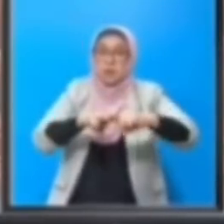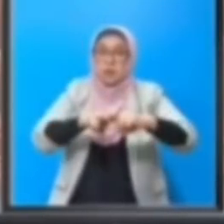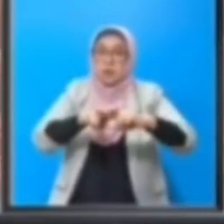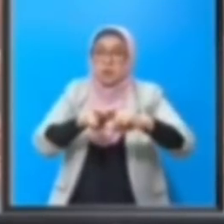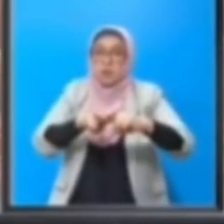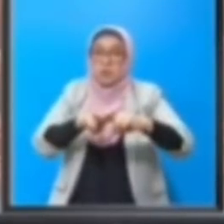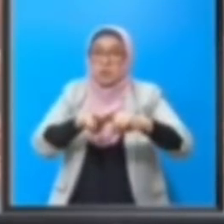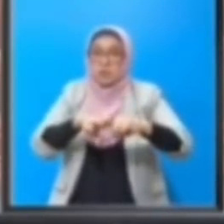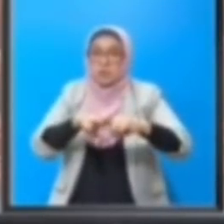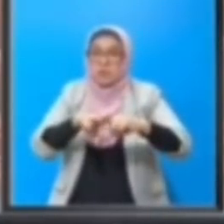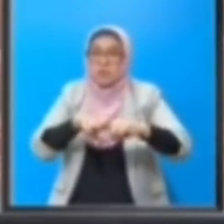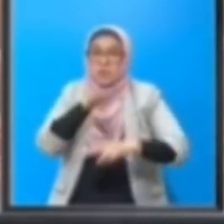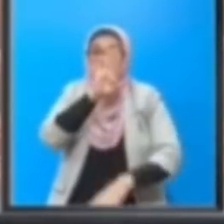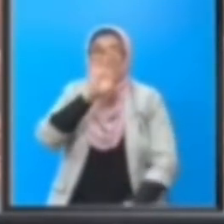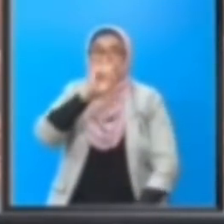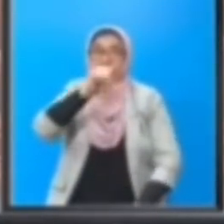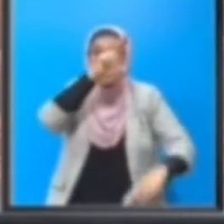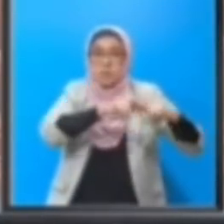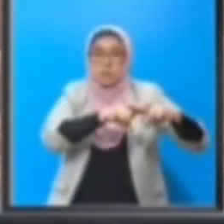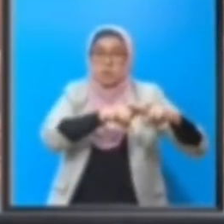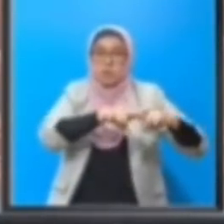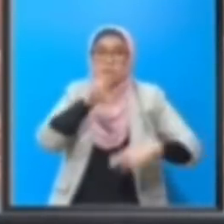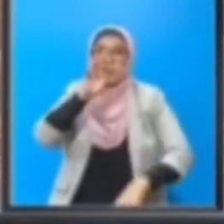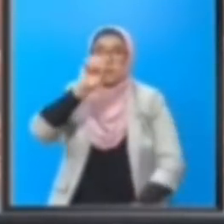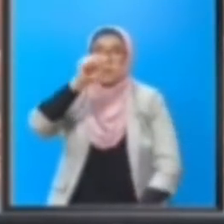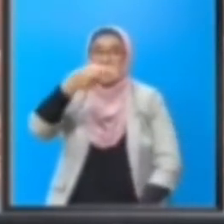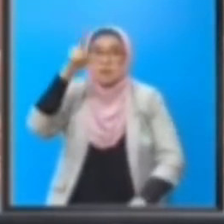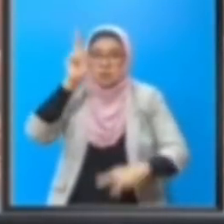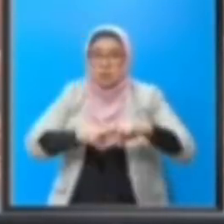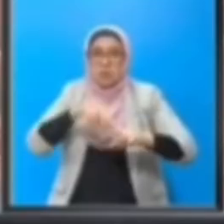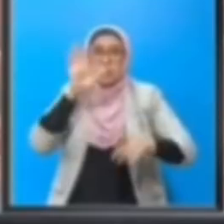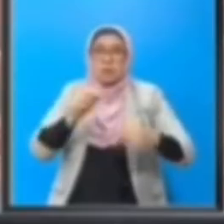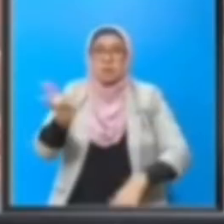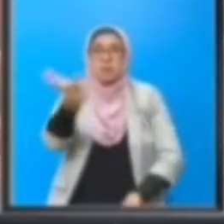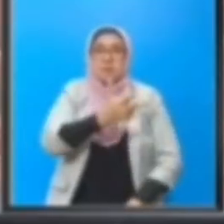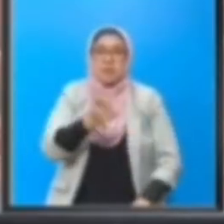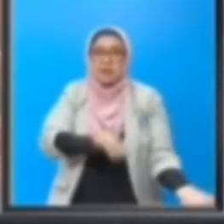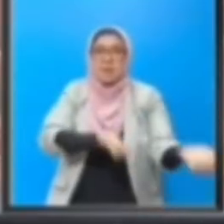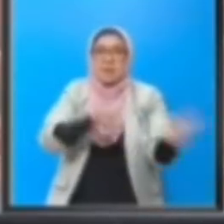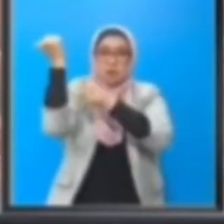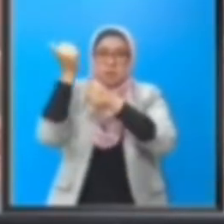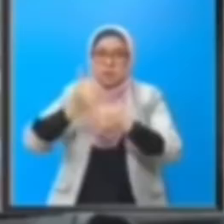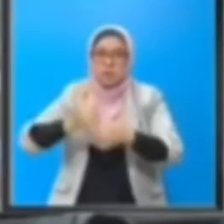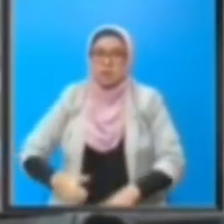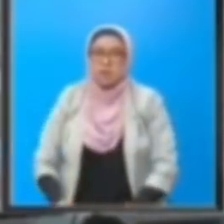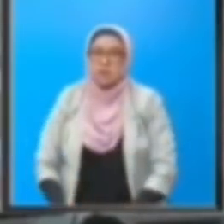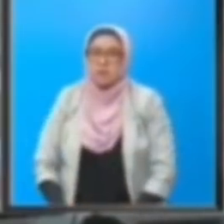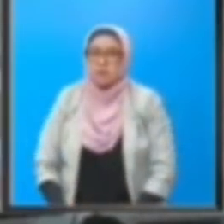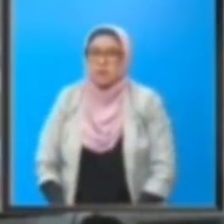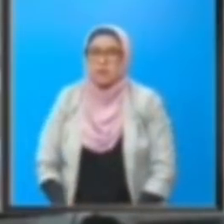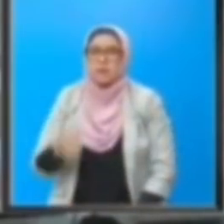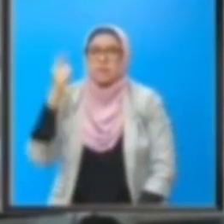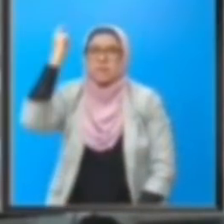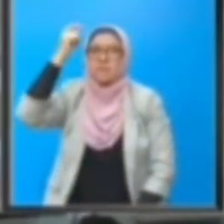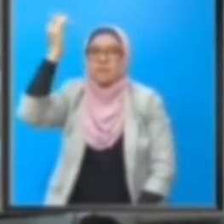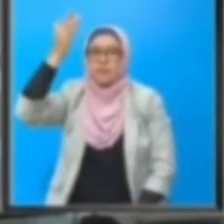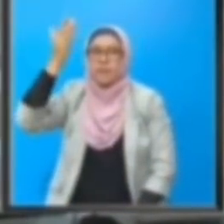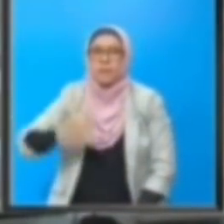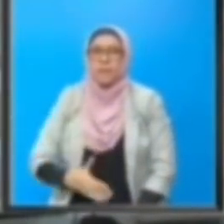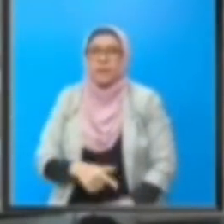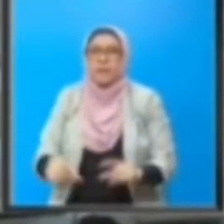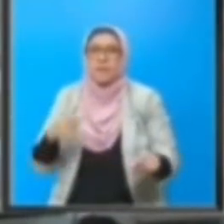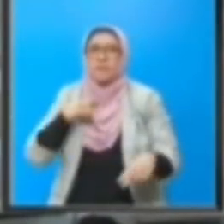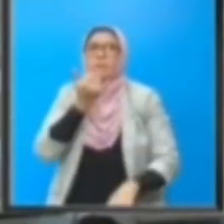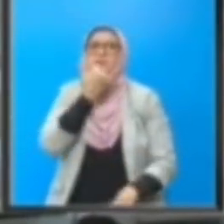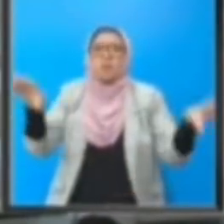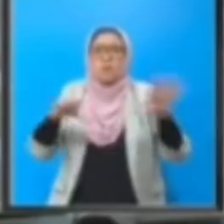Jelutong sila duduk. Baling duduk. Rasa duduk. Kalau tak, saya alah keluar. Tuan Speaker, kesalahan telah dibuat. Datuk hukuman